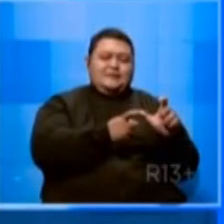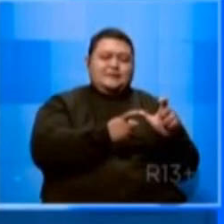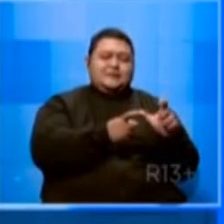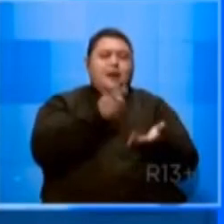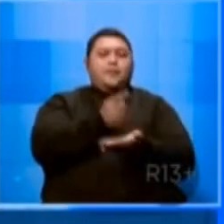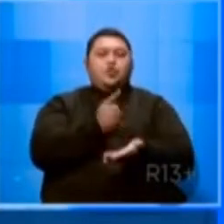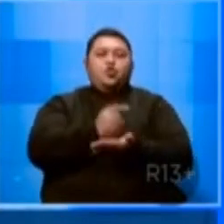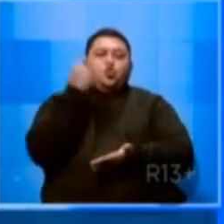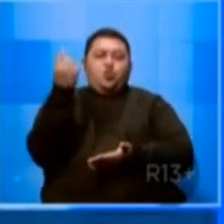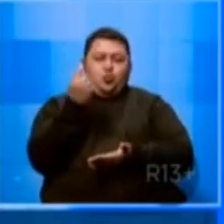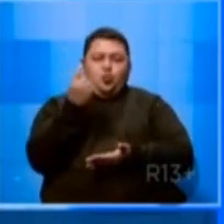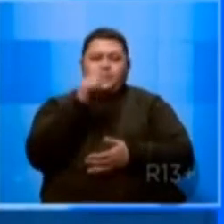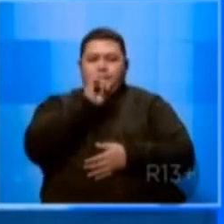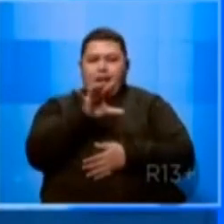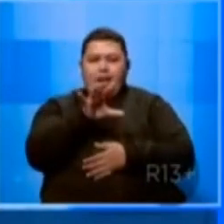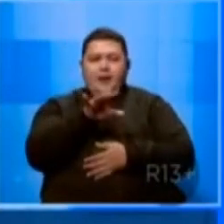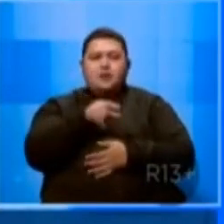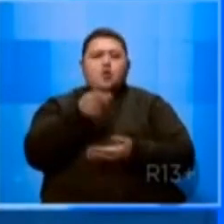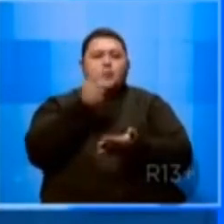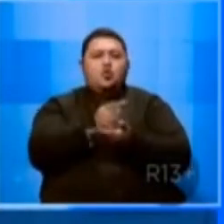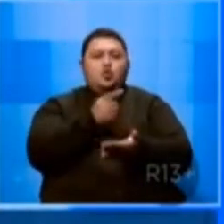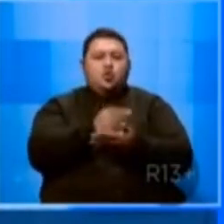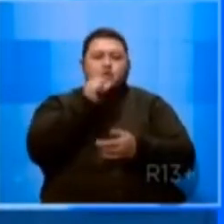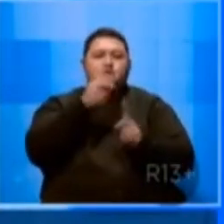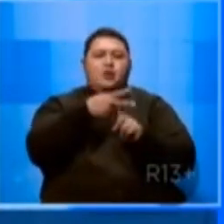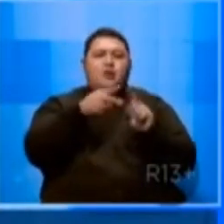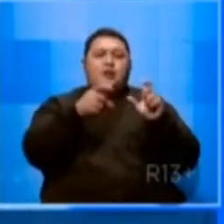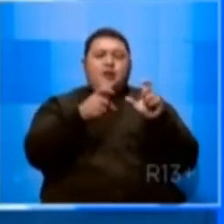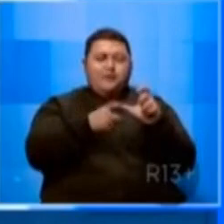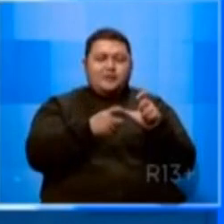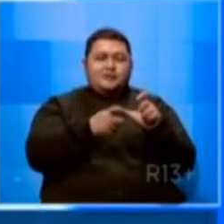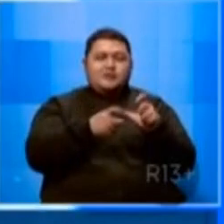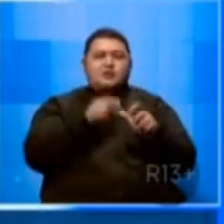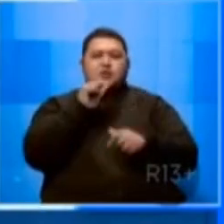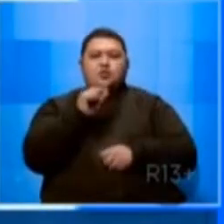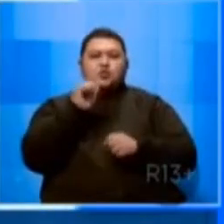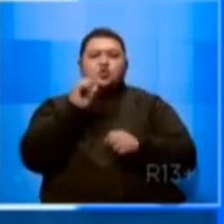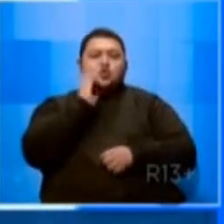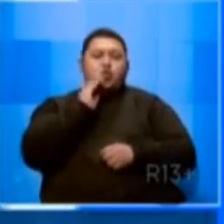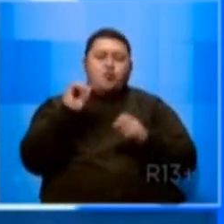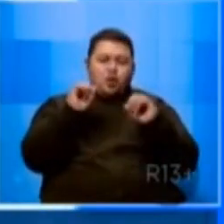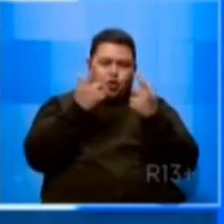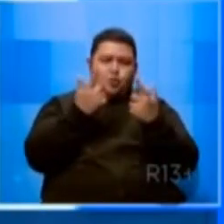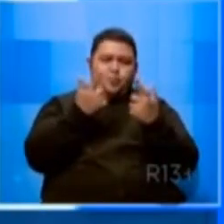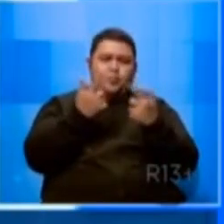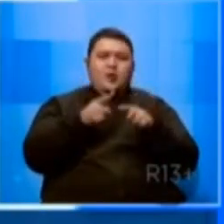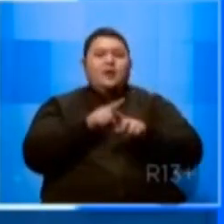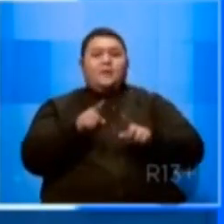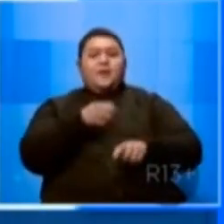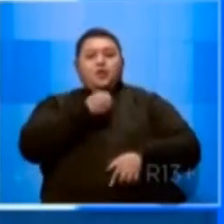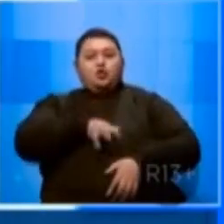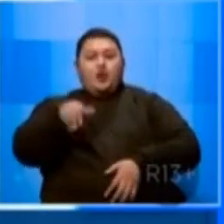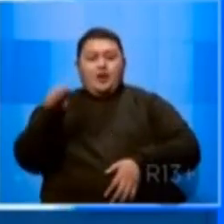umum waktu itu dia melakukan penuntutan versi seumur hidup Namun karena majelis hakim terbuka hati